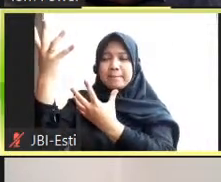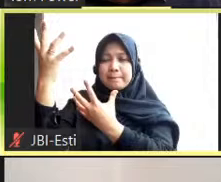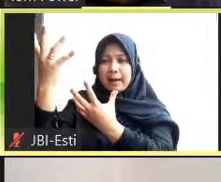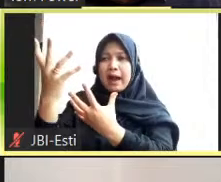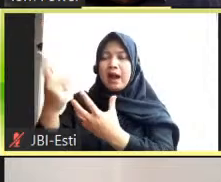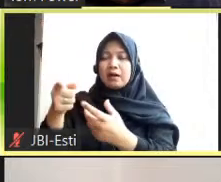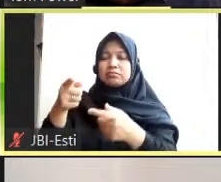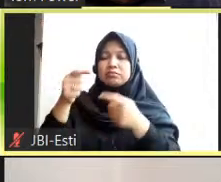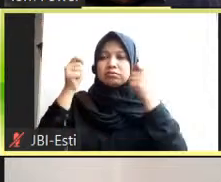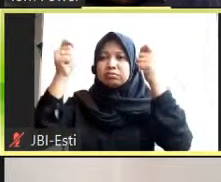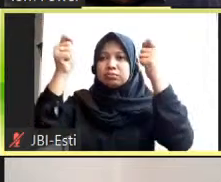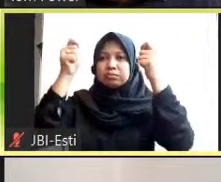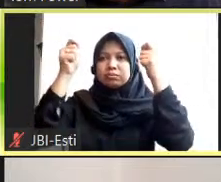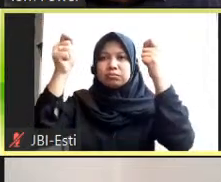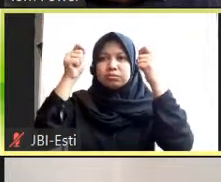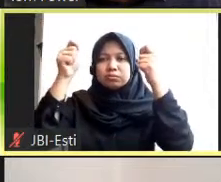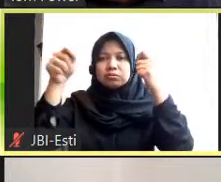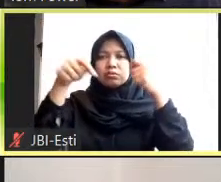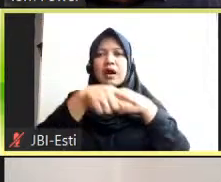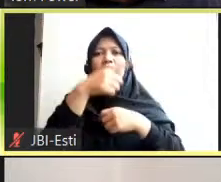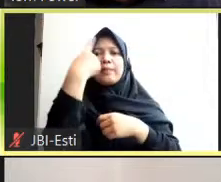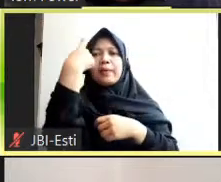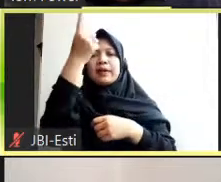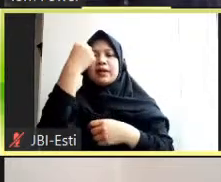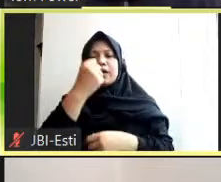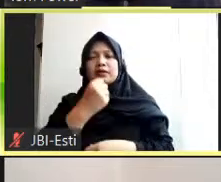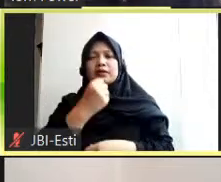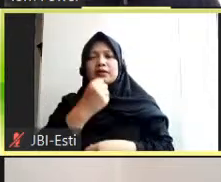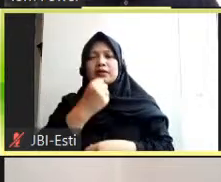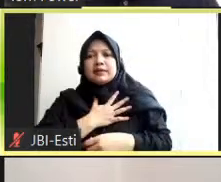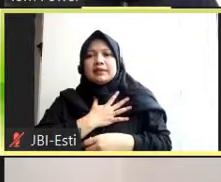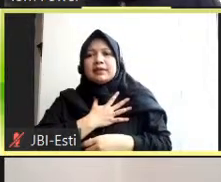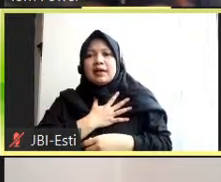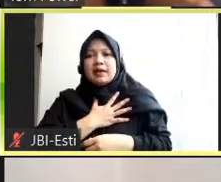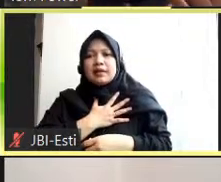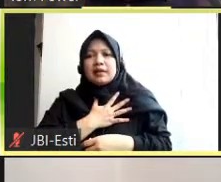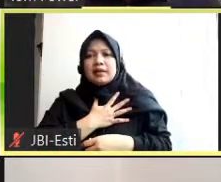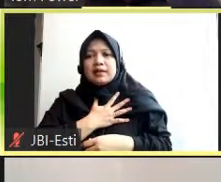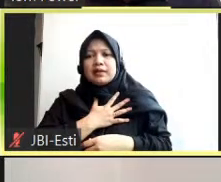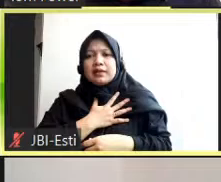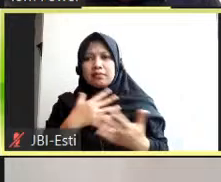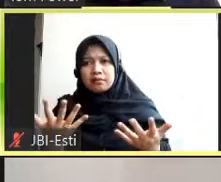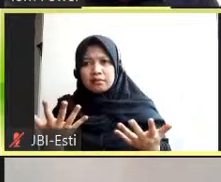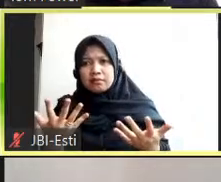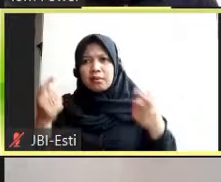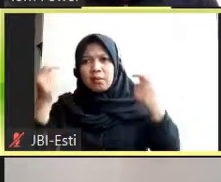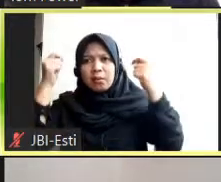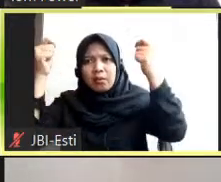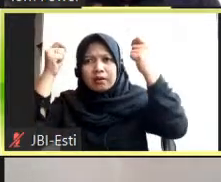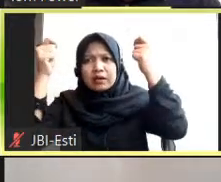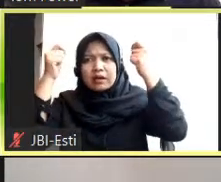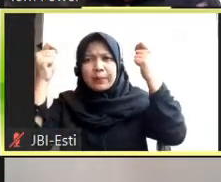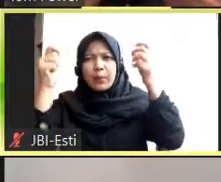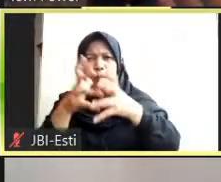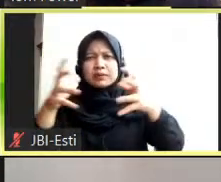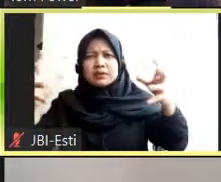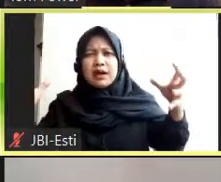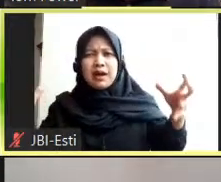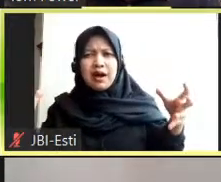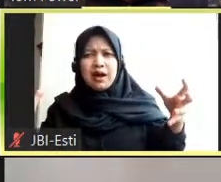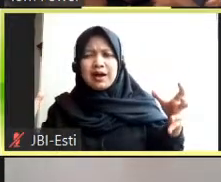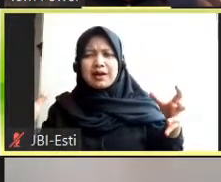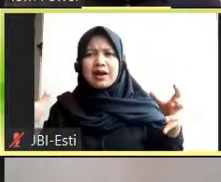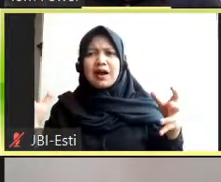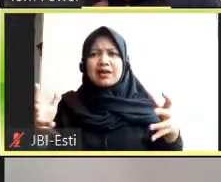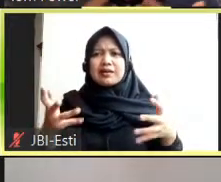mengagetkan pemerintah pada saat itu ya. Pemerintah sangat kaget, kok ada demonstrasi besar-besaran yang nampaknya